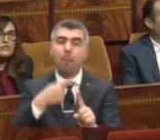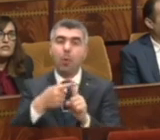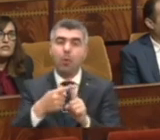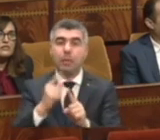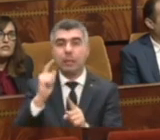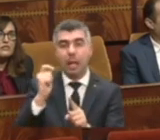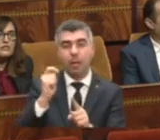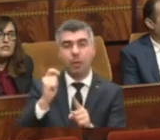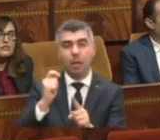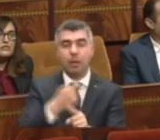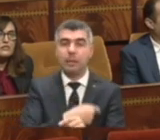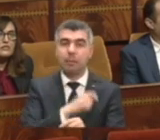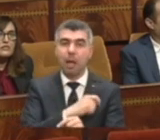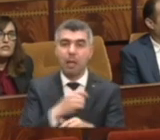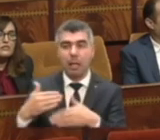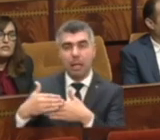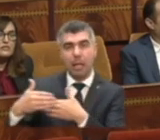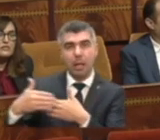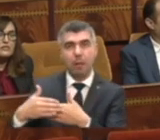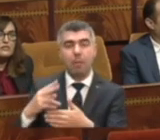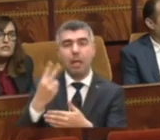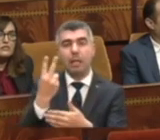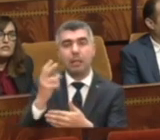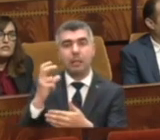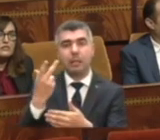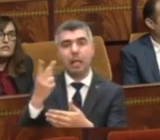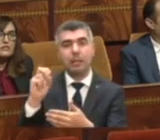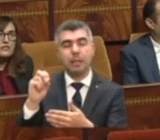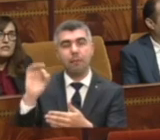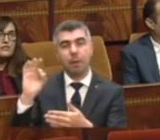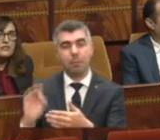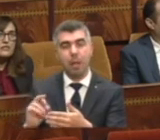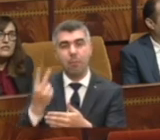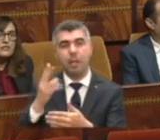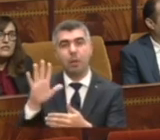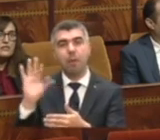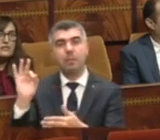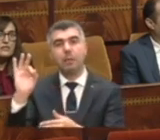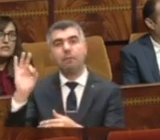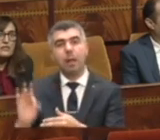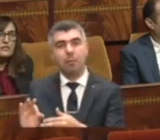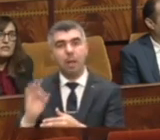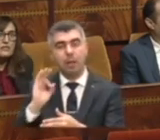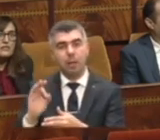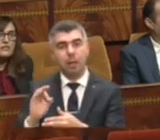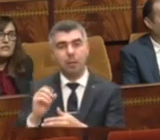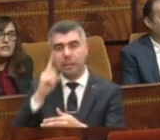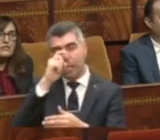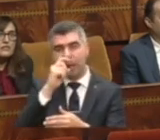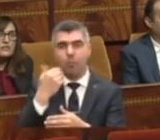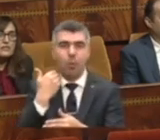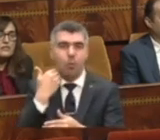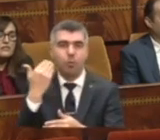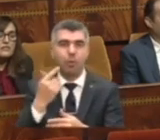طنجه وطريفه، ب 30% زادوا، حنا 250% عباد الله. وشويه ديال عفا عباد الله، شويه